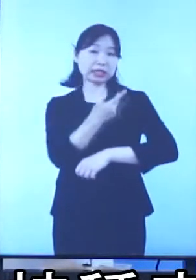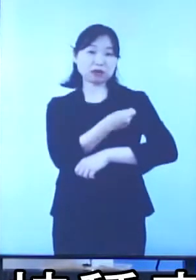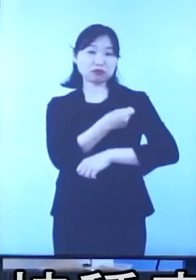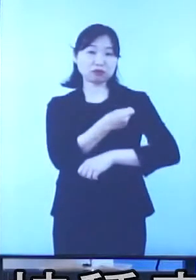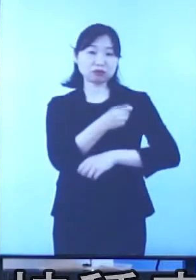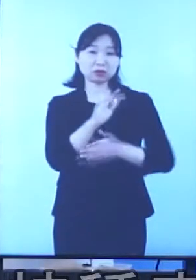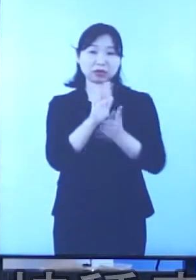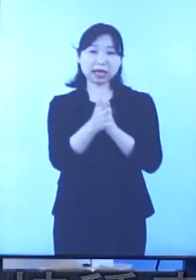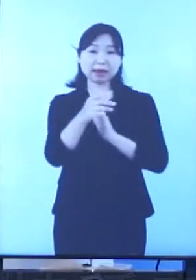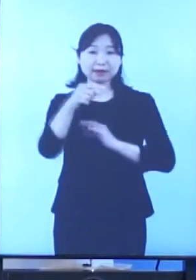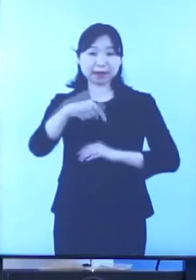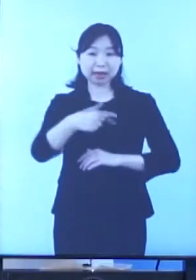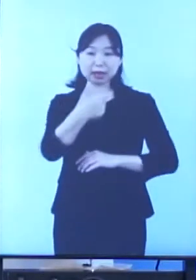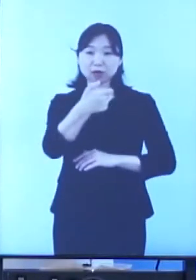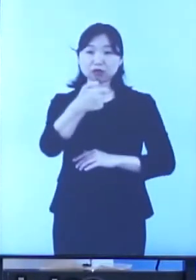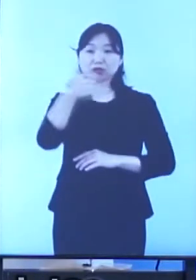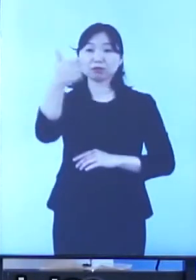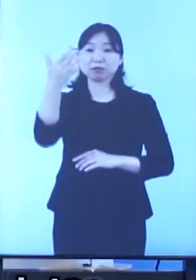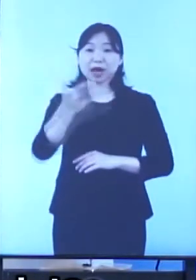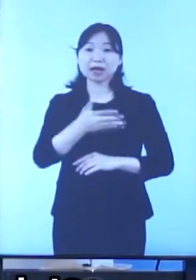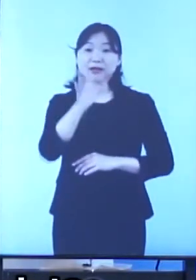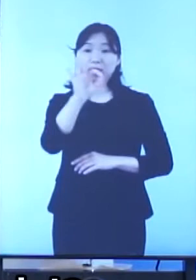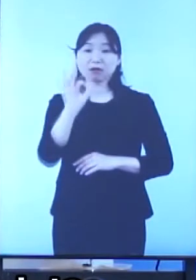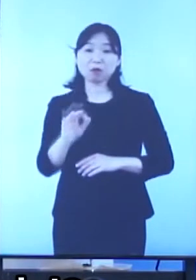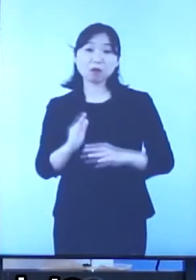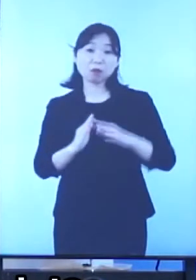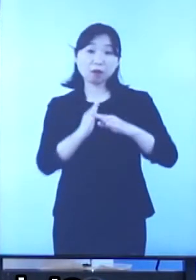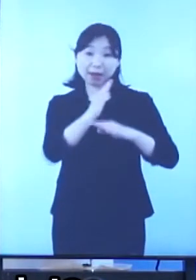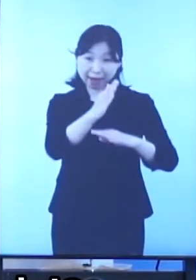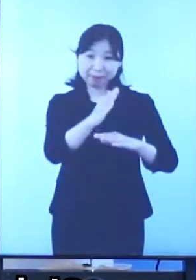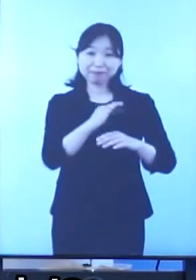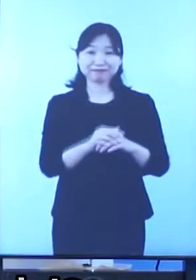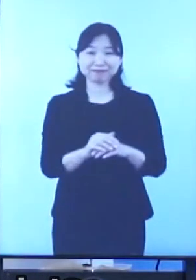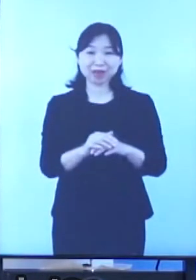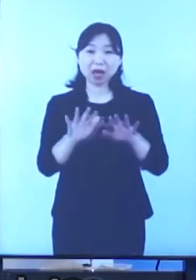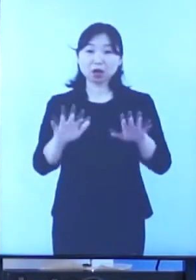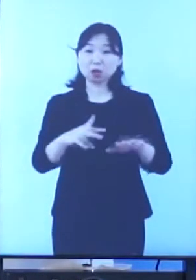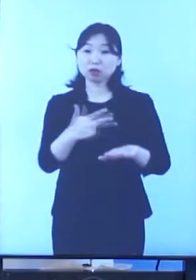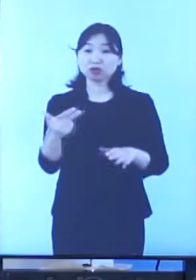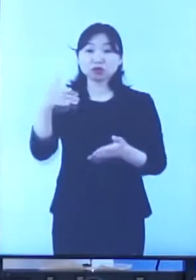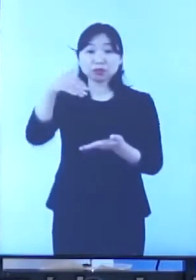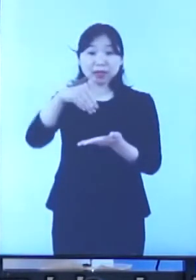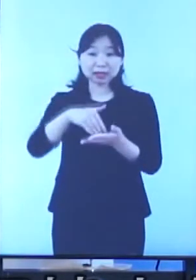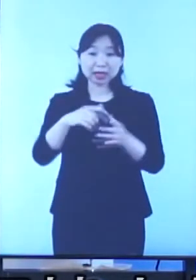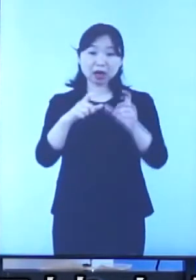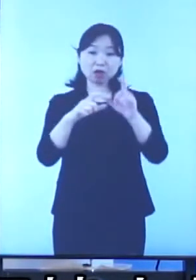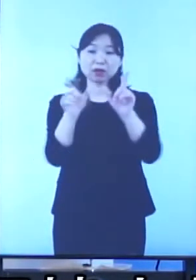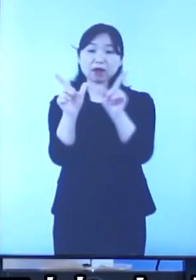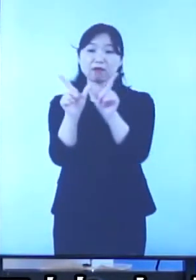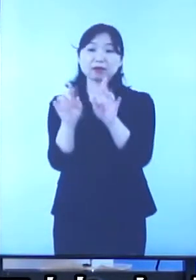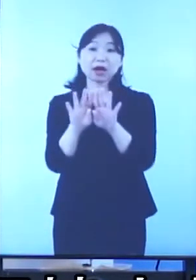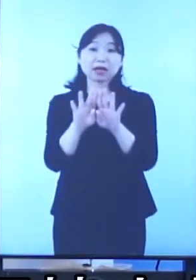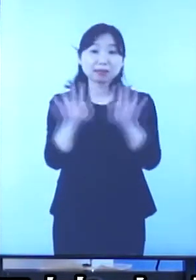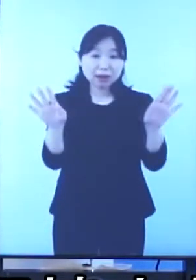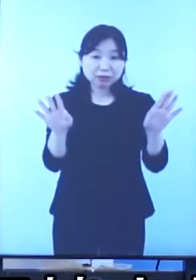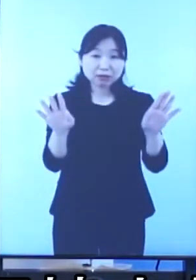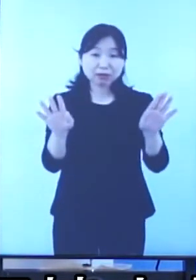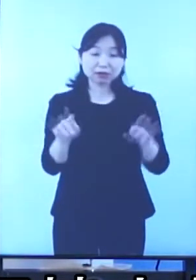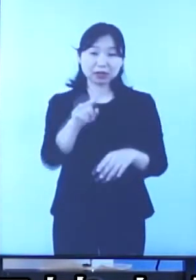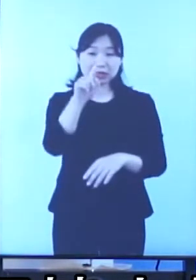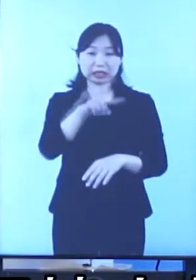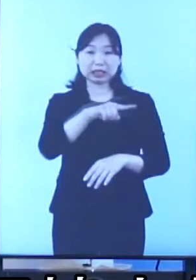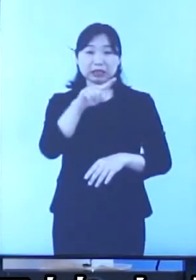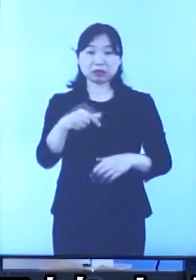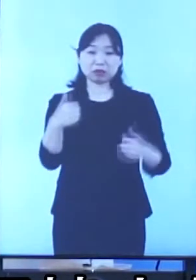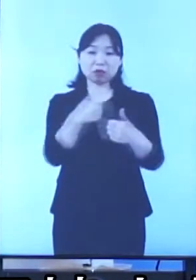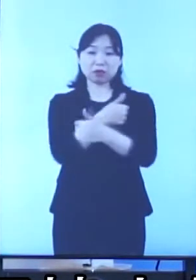を超えたところでありますが、今週末からゴールデンウィークが始まり人の移動が多くなることでの